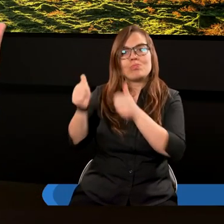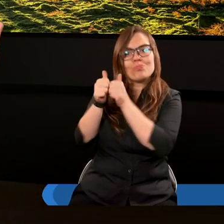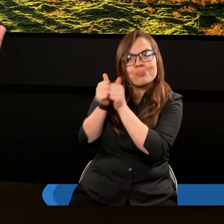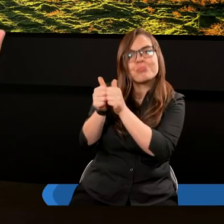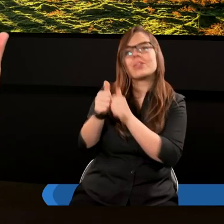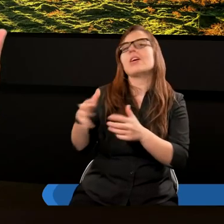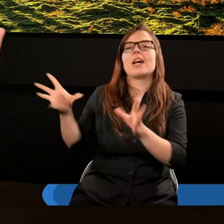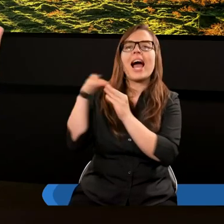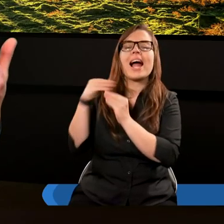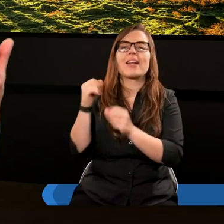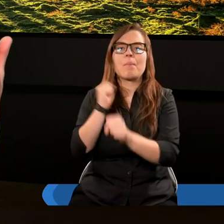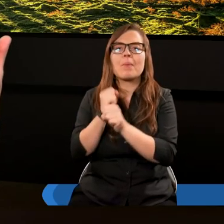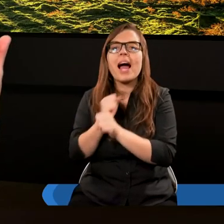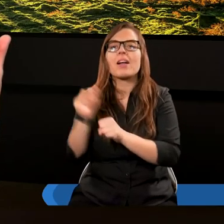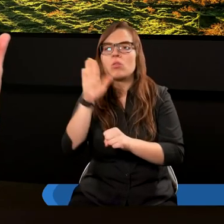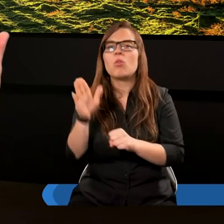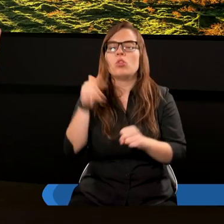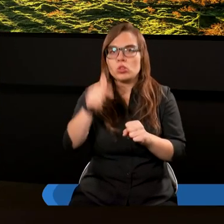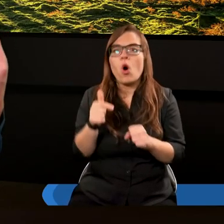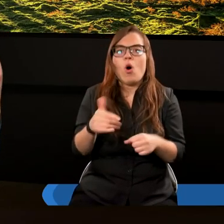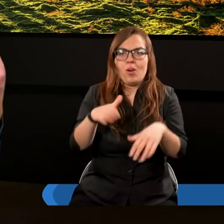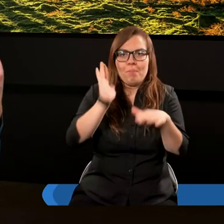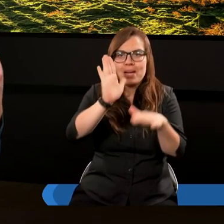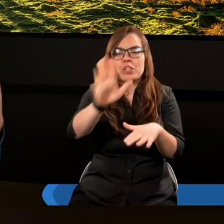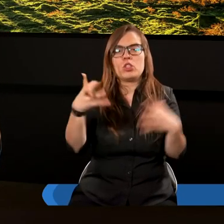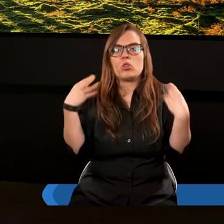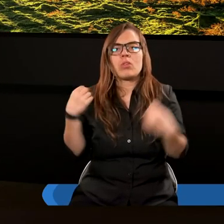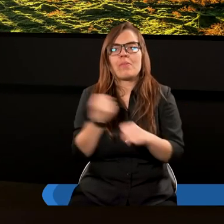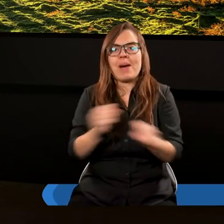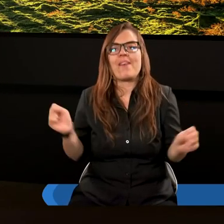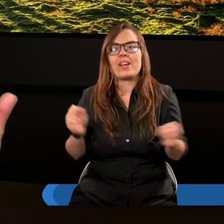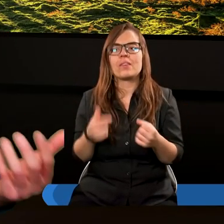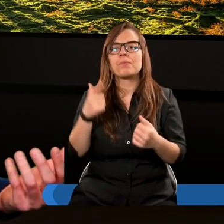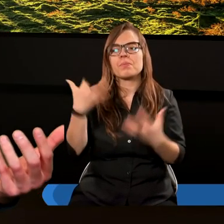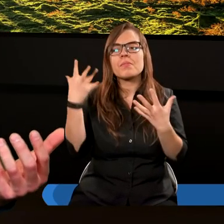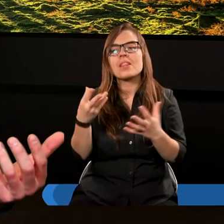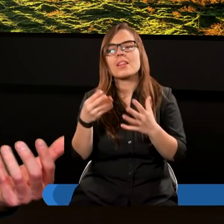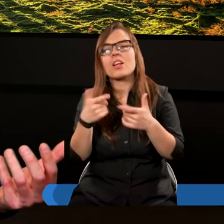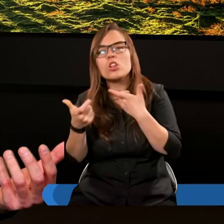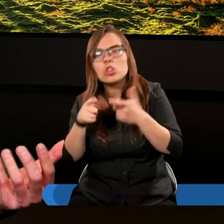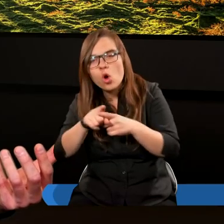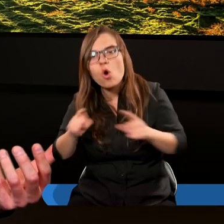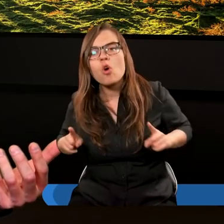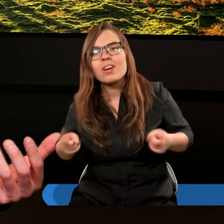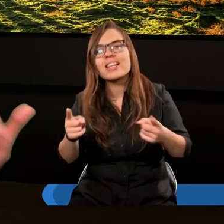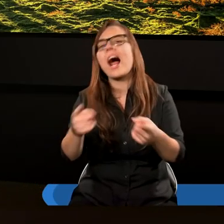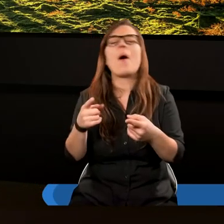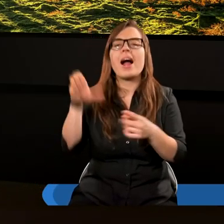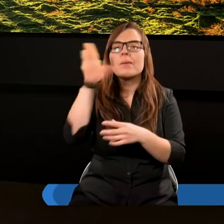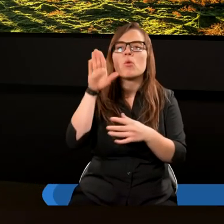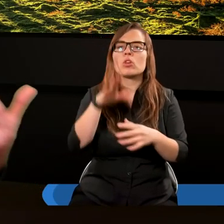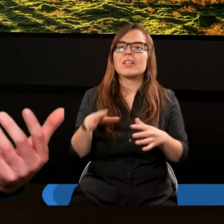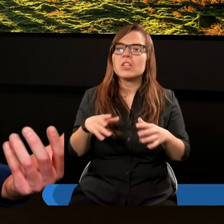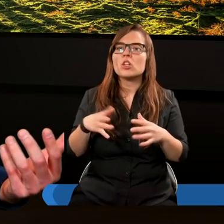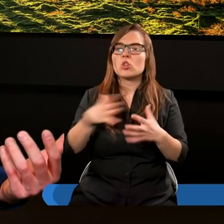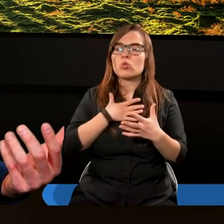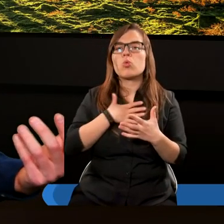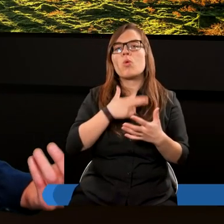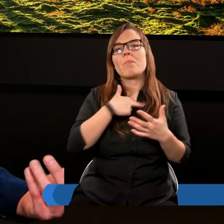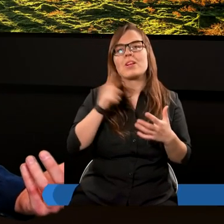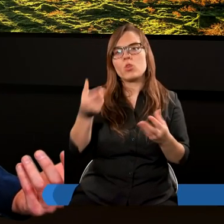w to wątpił, to bym sugerował, że chcę dodać coś do dzieła Bożego. Czy ja mogę coś